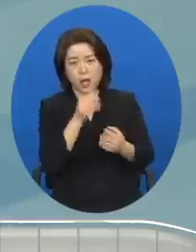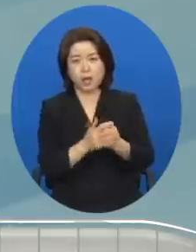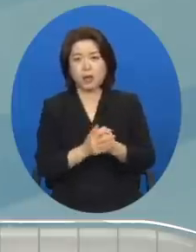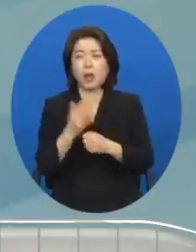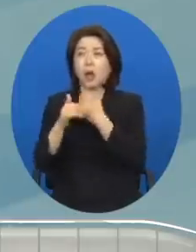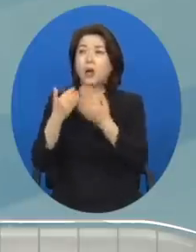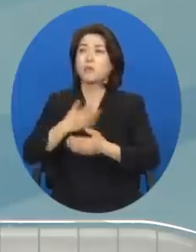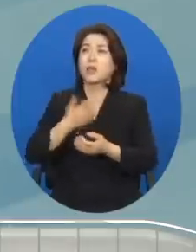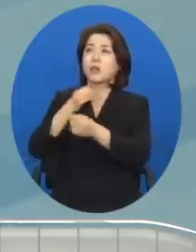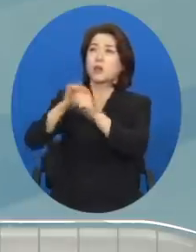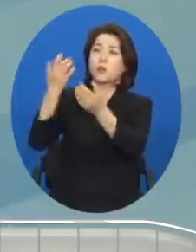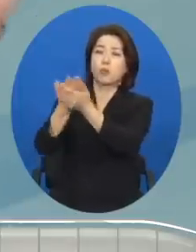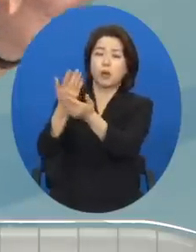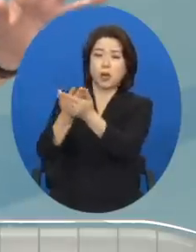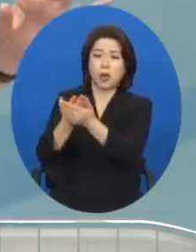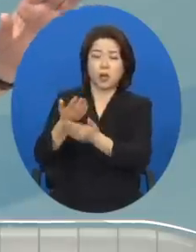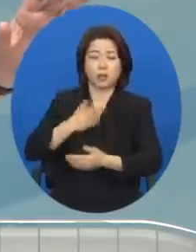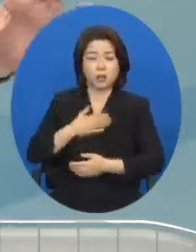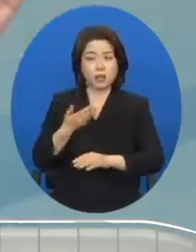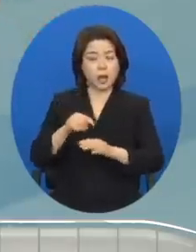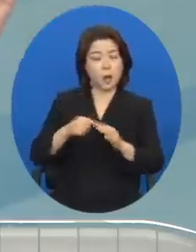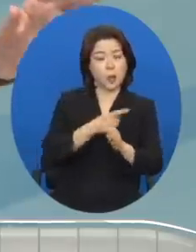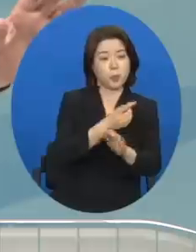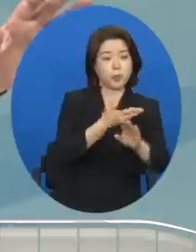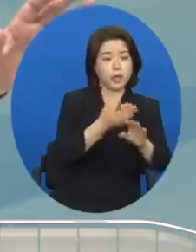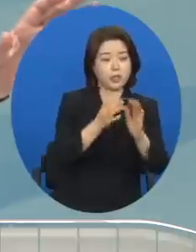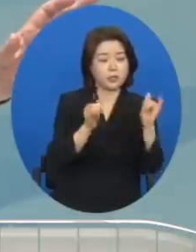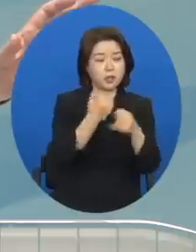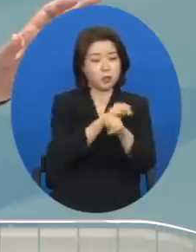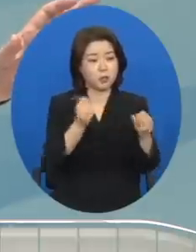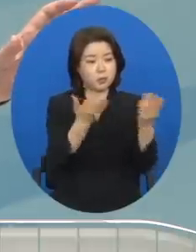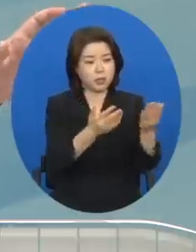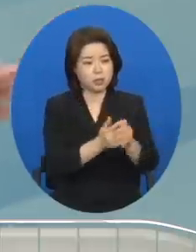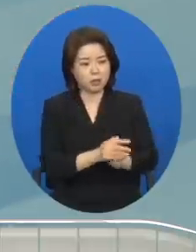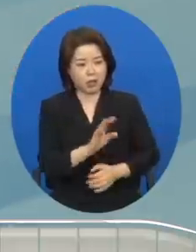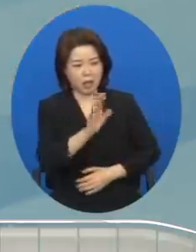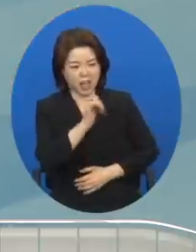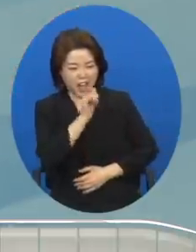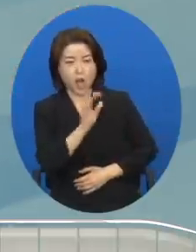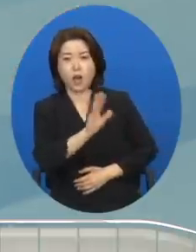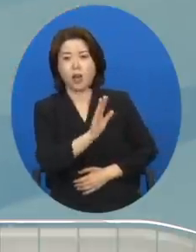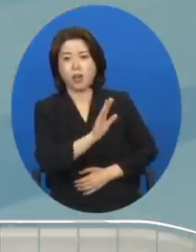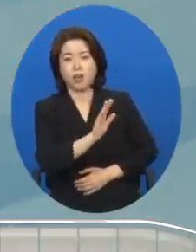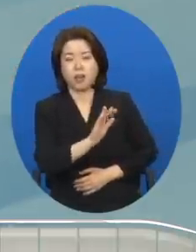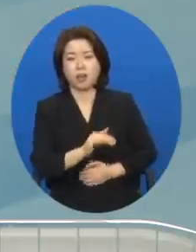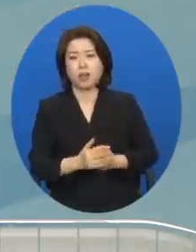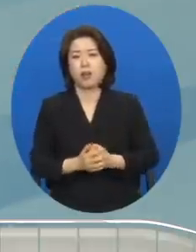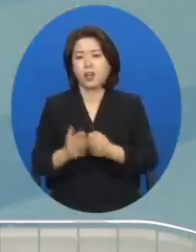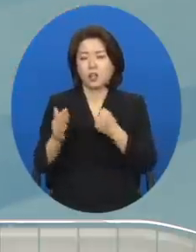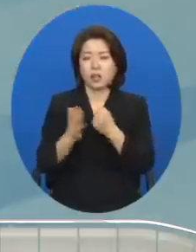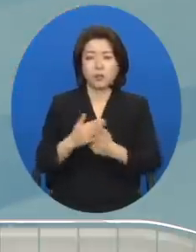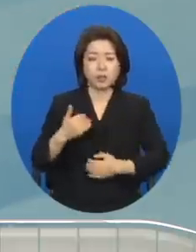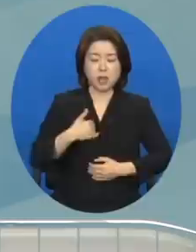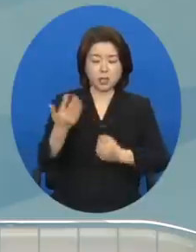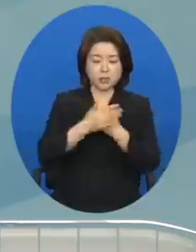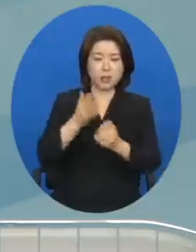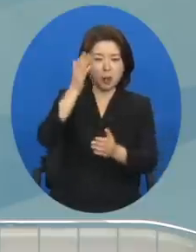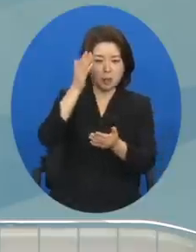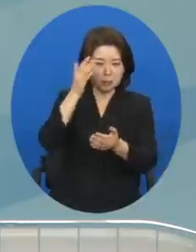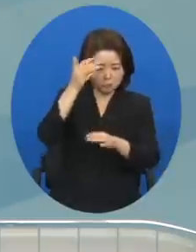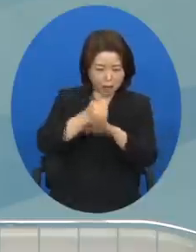용서해 주세요. 근데 나는 누구를 용서하는 건 엄청 인색해요. 그러니까 은혜의 종착역인